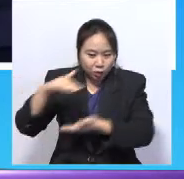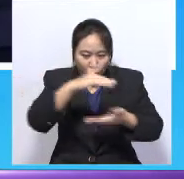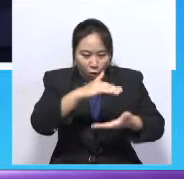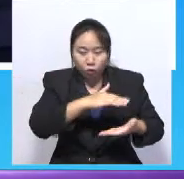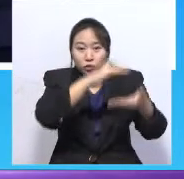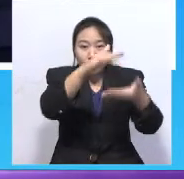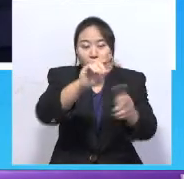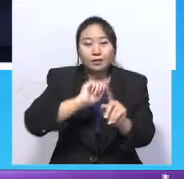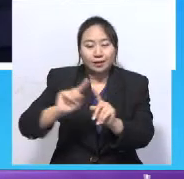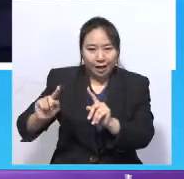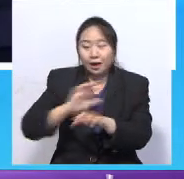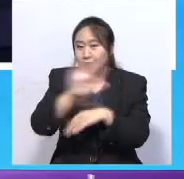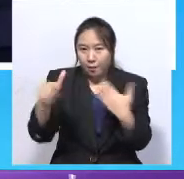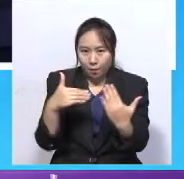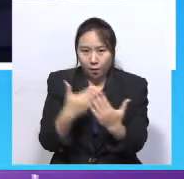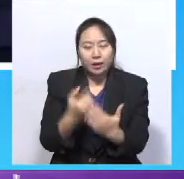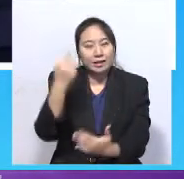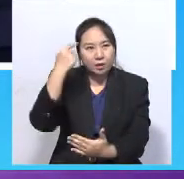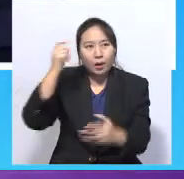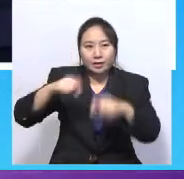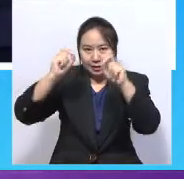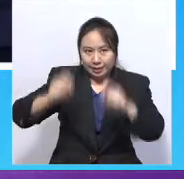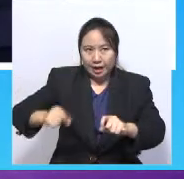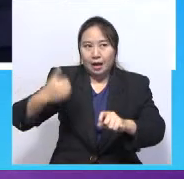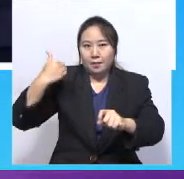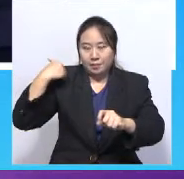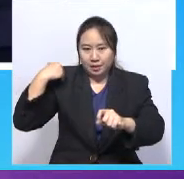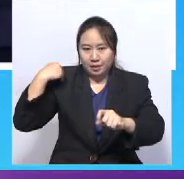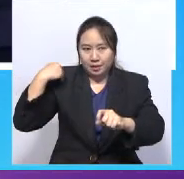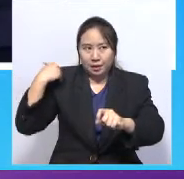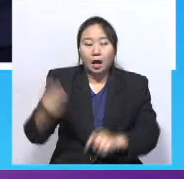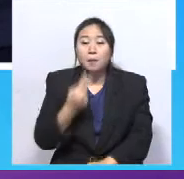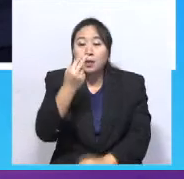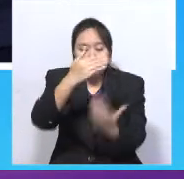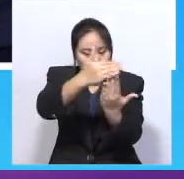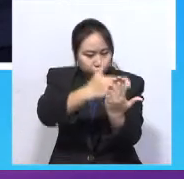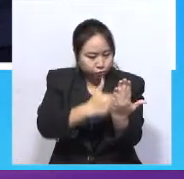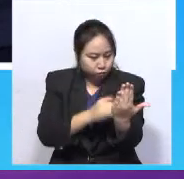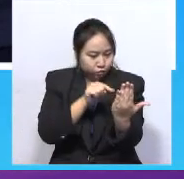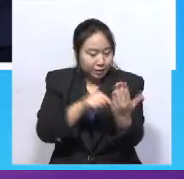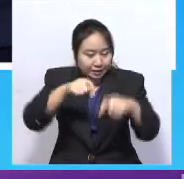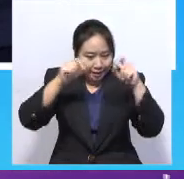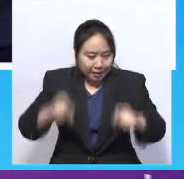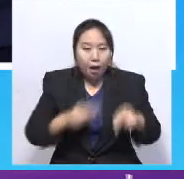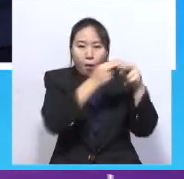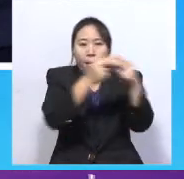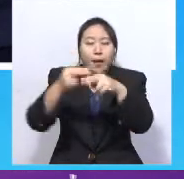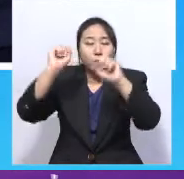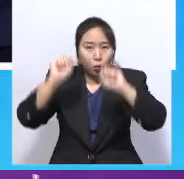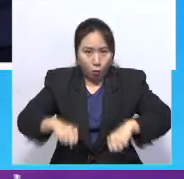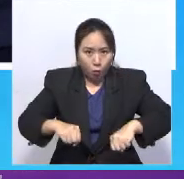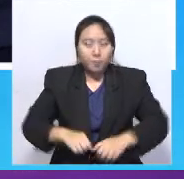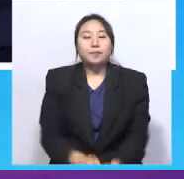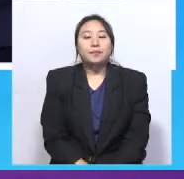การเคลื่อนที่เนี่ยคงจะมีการทำสัญญาแล้วก็ดูให้เขาไปดูในข้อสัญญาซึ่งเขาตกลงกันไว้เองครับผม กับพอครับท่